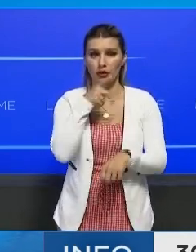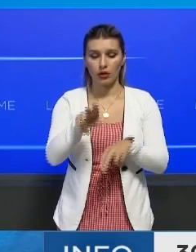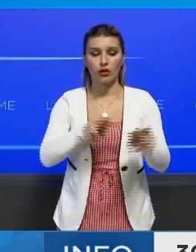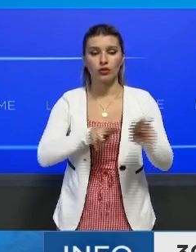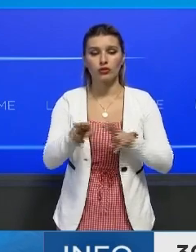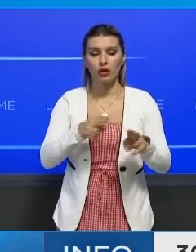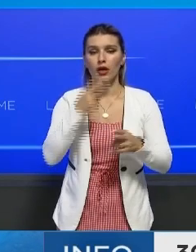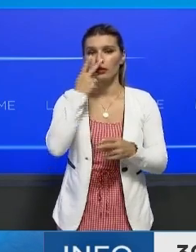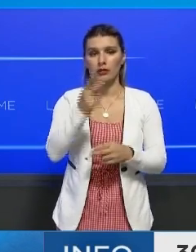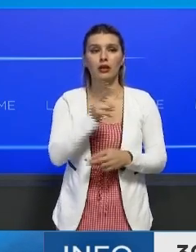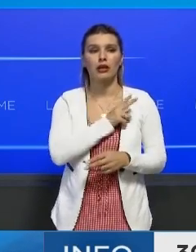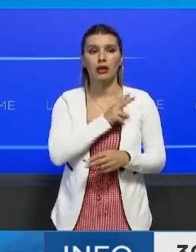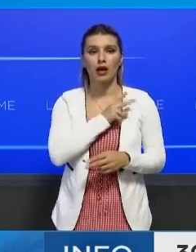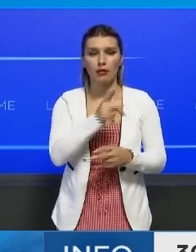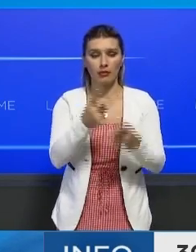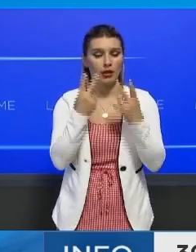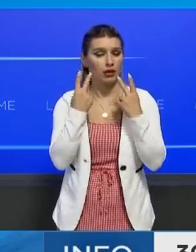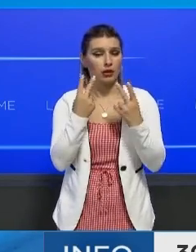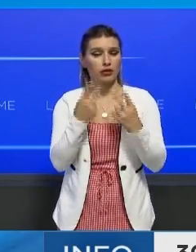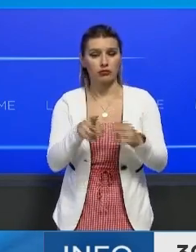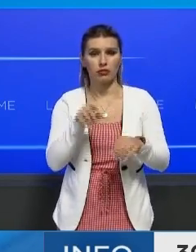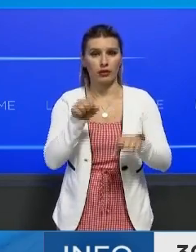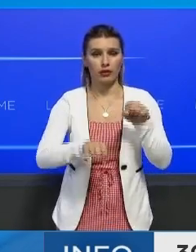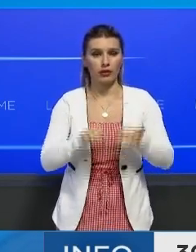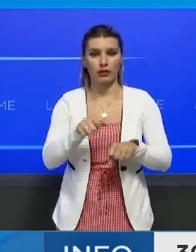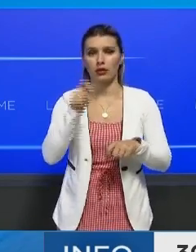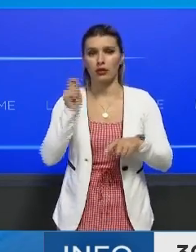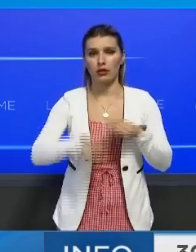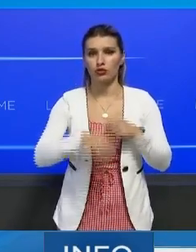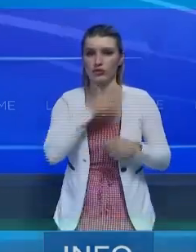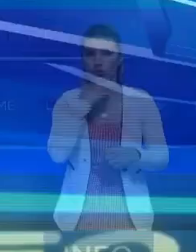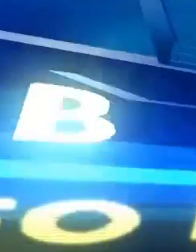marrë parasysh peshën e rënd të veprës penale.